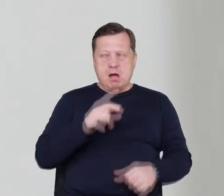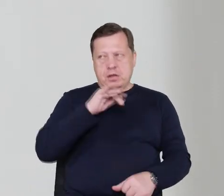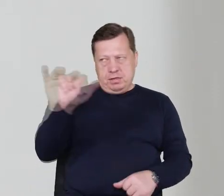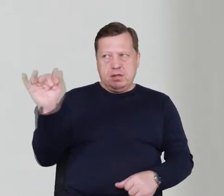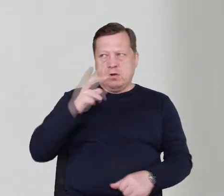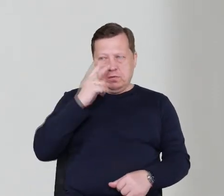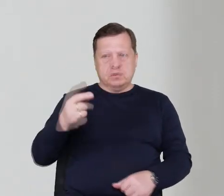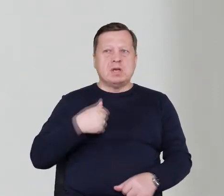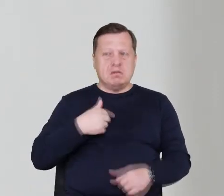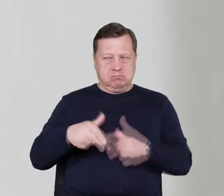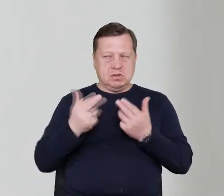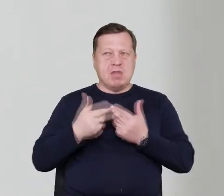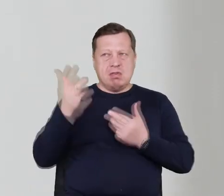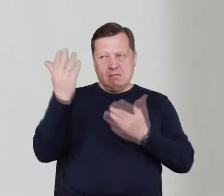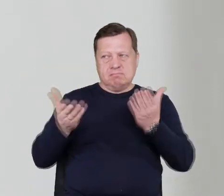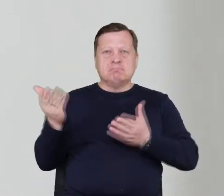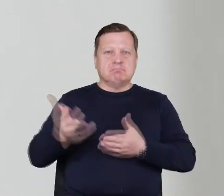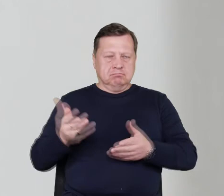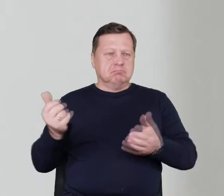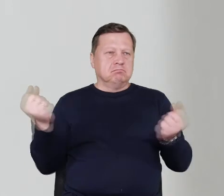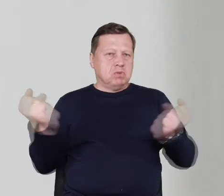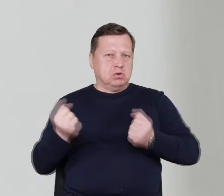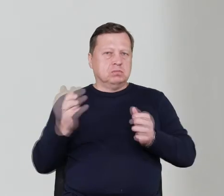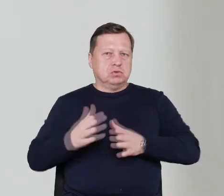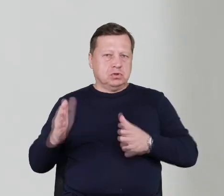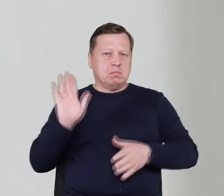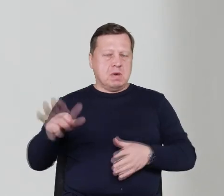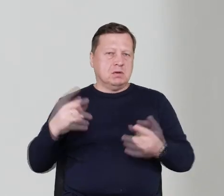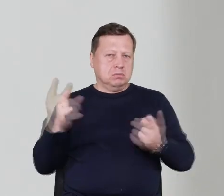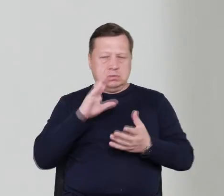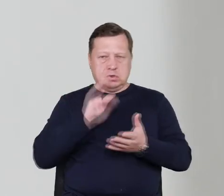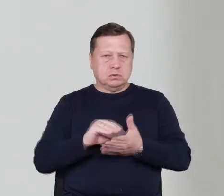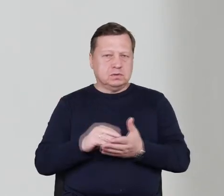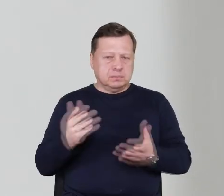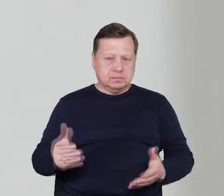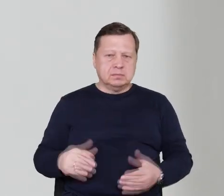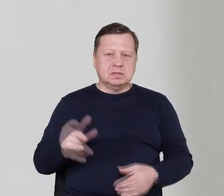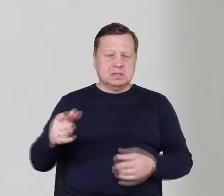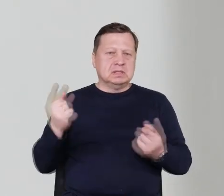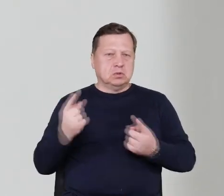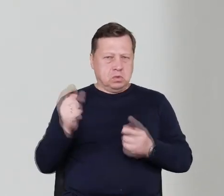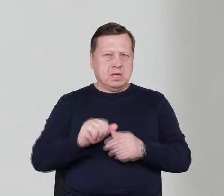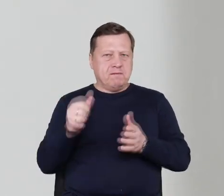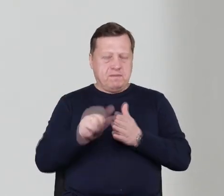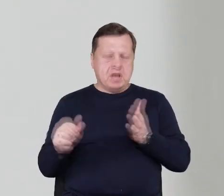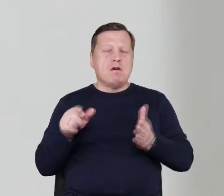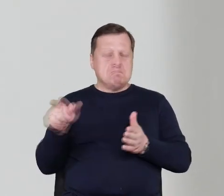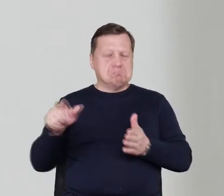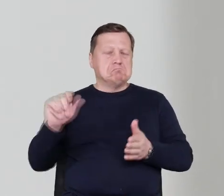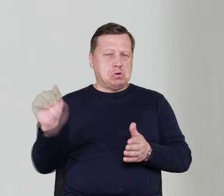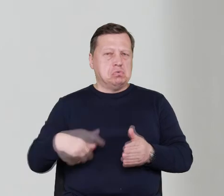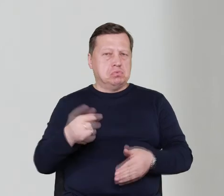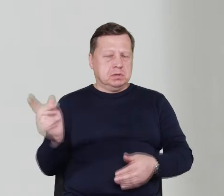doświadczone i to jest naprawdę przygotowanie bardzo bardzo takie do takiej sytuacji specyficznych no aby